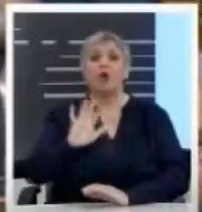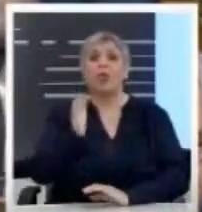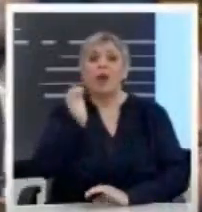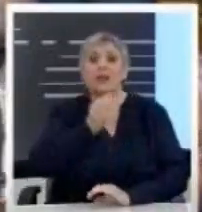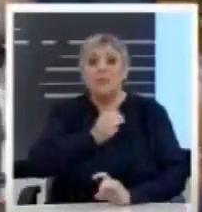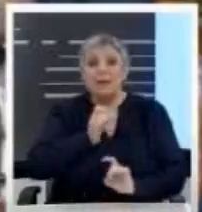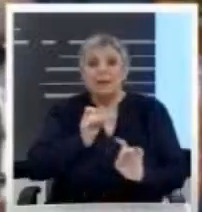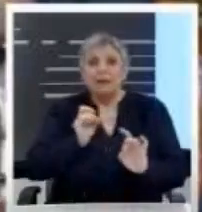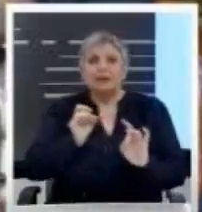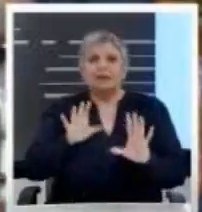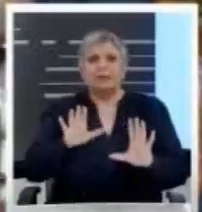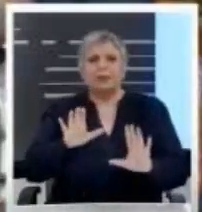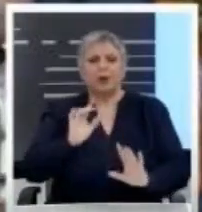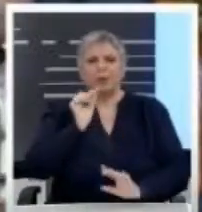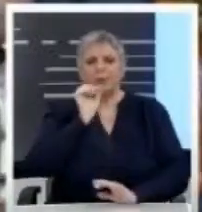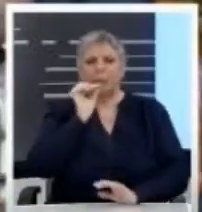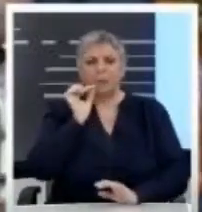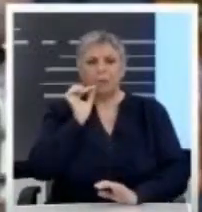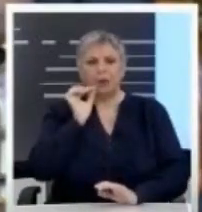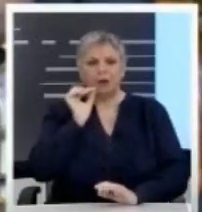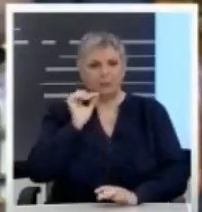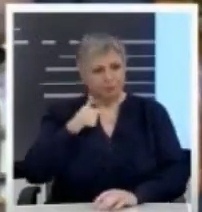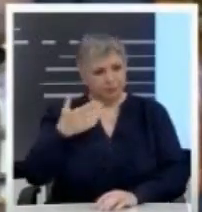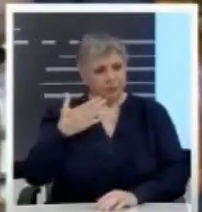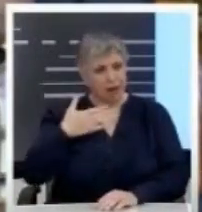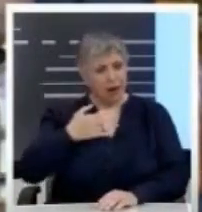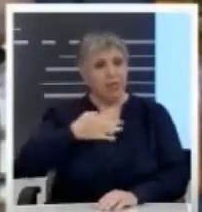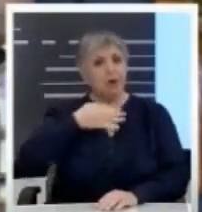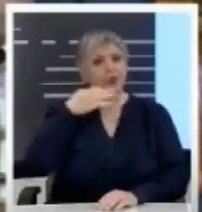Κύριε Μητσοτάκη, το μόνο που θα σας πω κλείνοντας